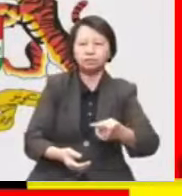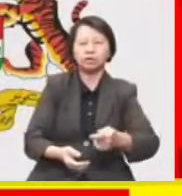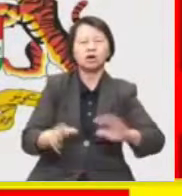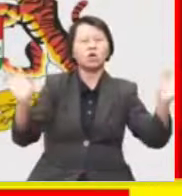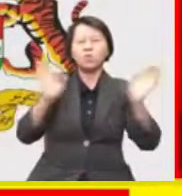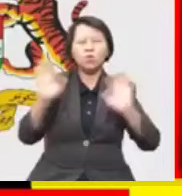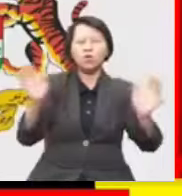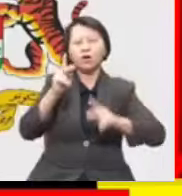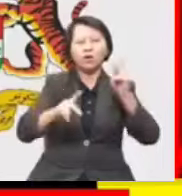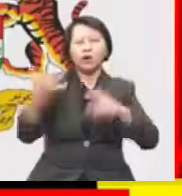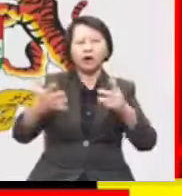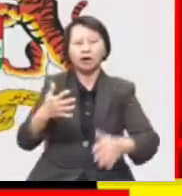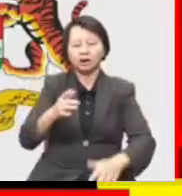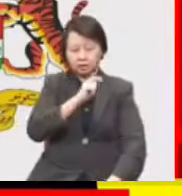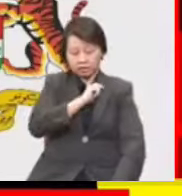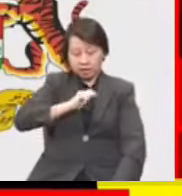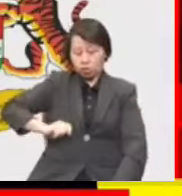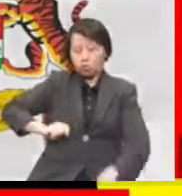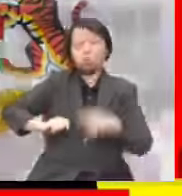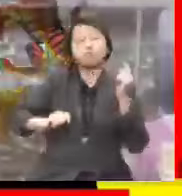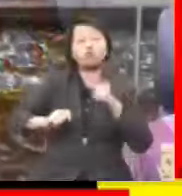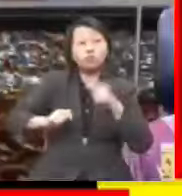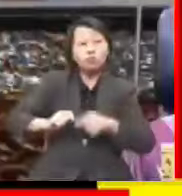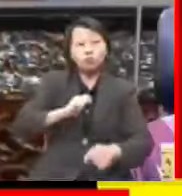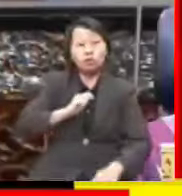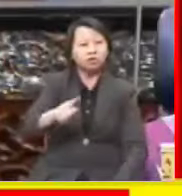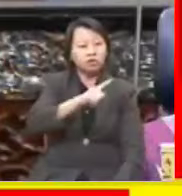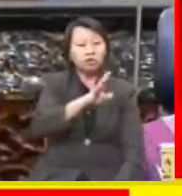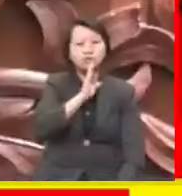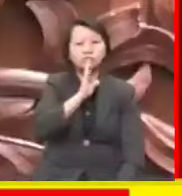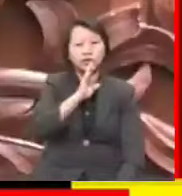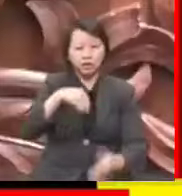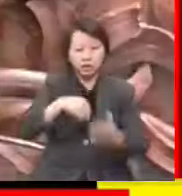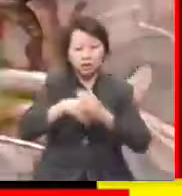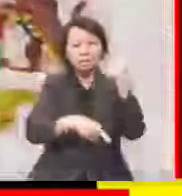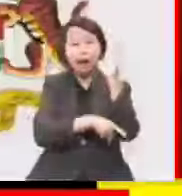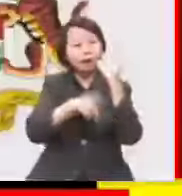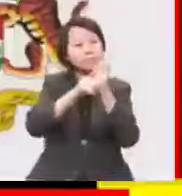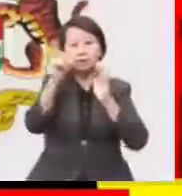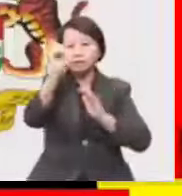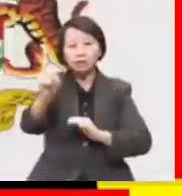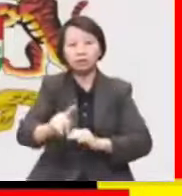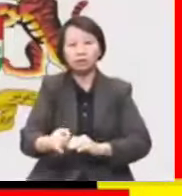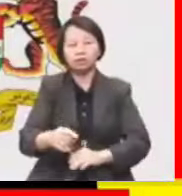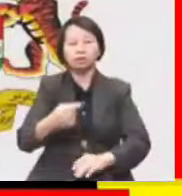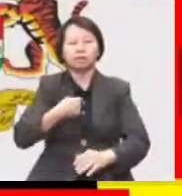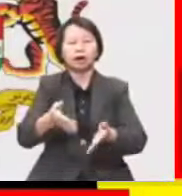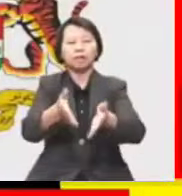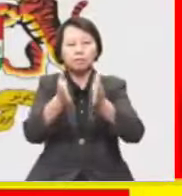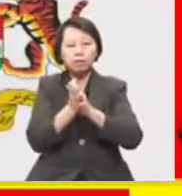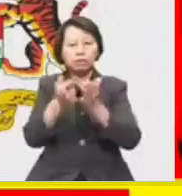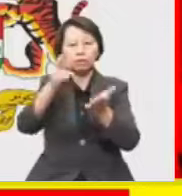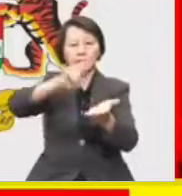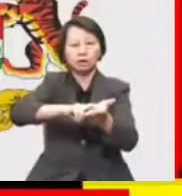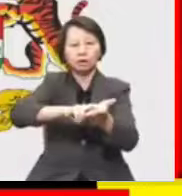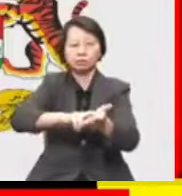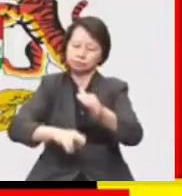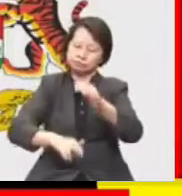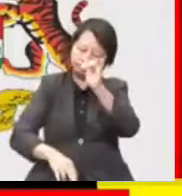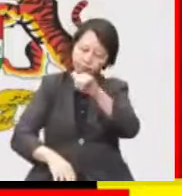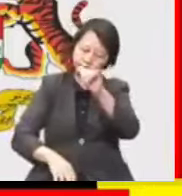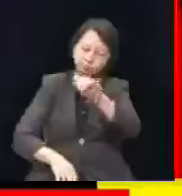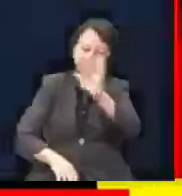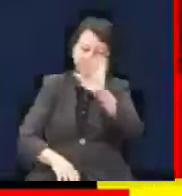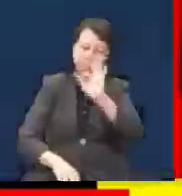bukan yang orang lain yang tuanku punya itu tak cukup saya ingat tak ada teruskan J saya mohon direkodkan ya terima